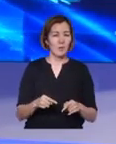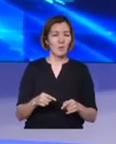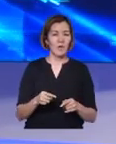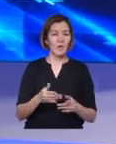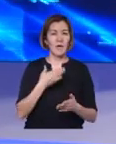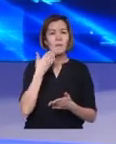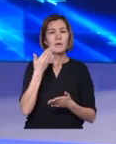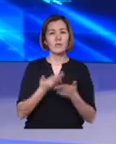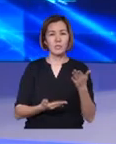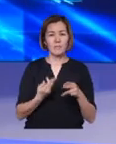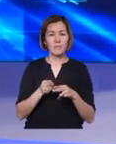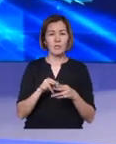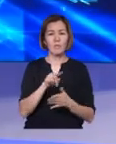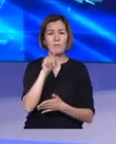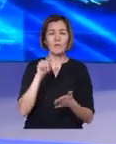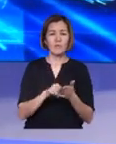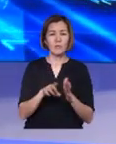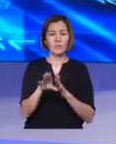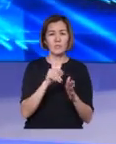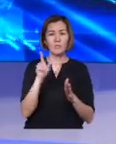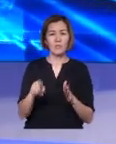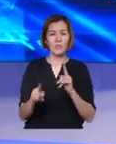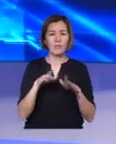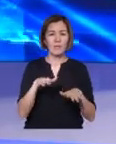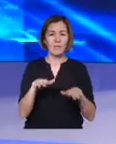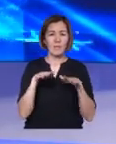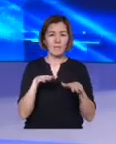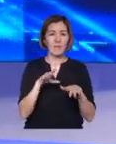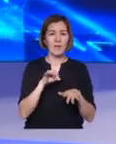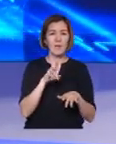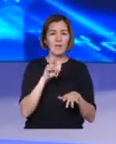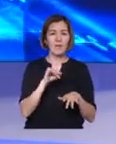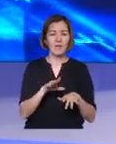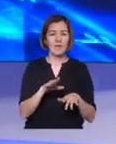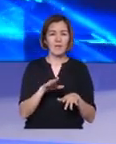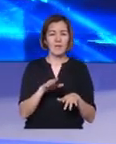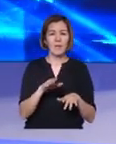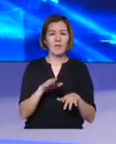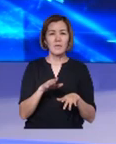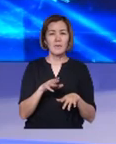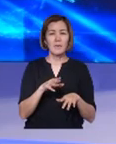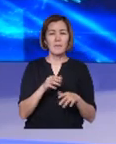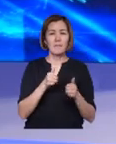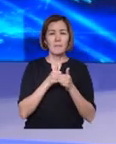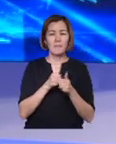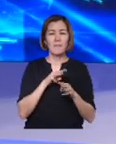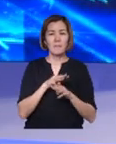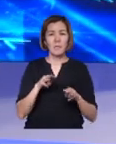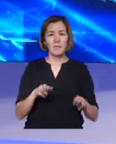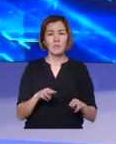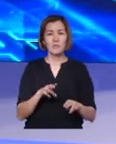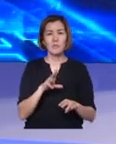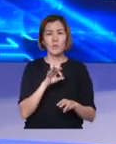по этому вопросу депутат Сената парламента страны Амангельде Толамисов адресовал премьер-министру Казахстана